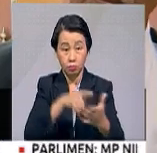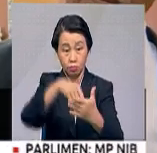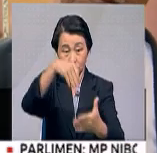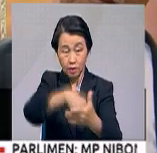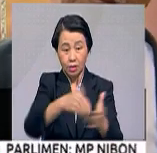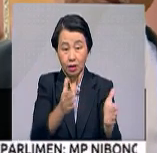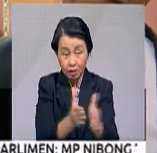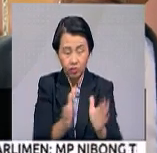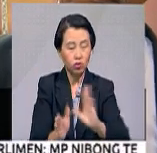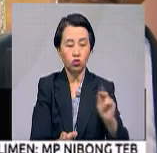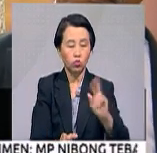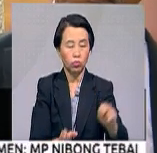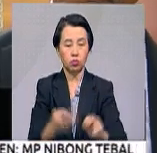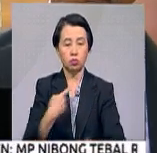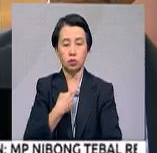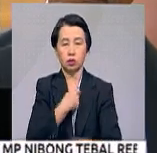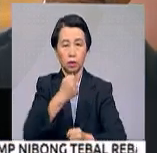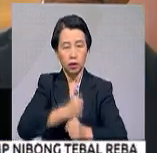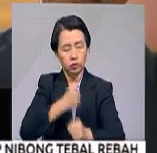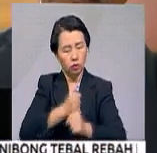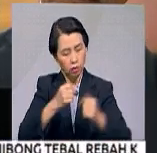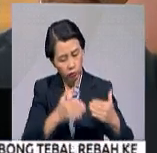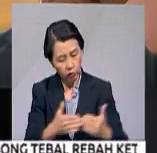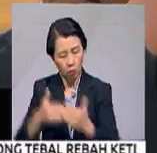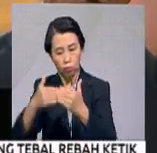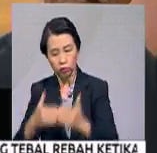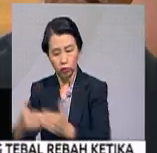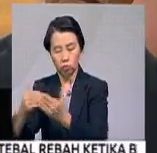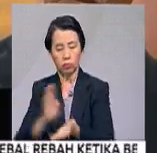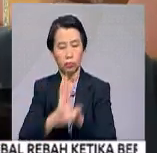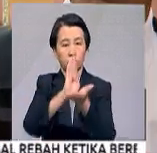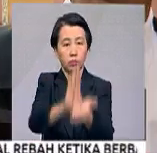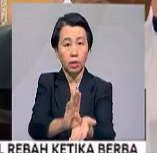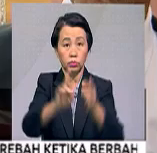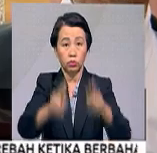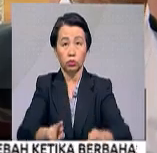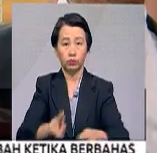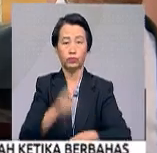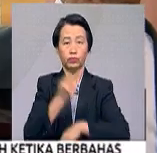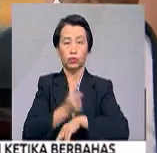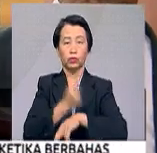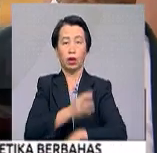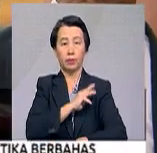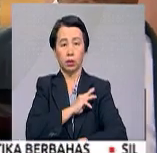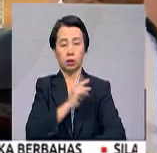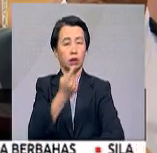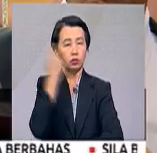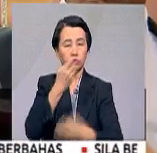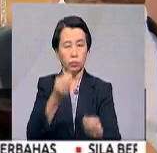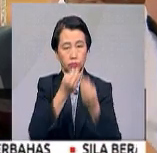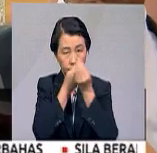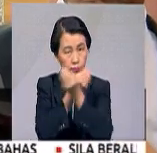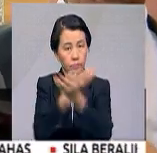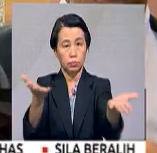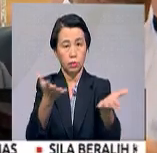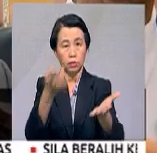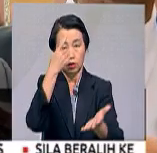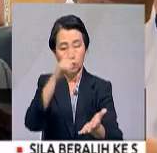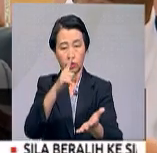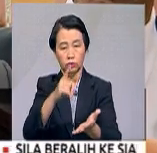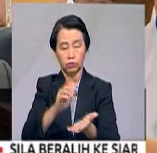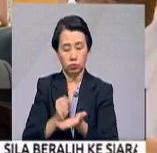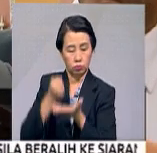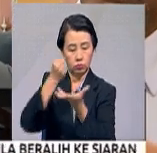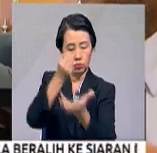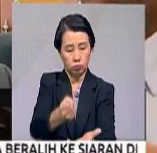Jadi kita bekerja terus-menerus untuk kita membantu rakyat. Tugas menteri sentiasa mengumumkan peruntukan-peruntukan